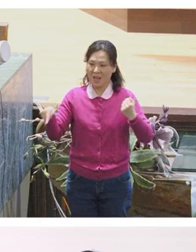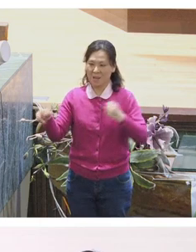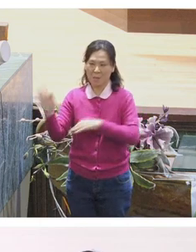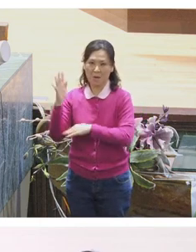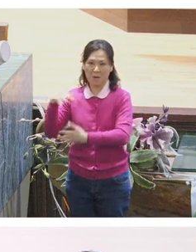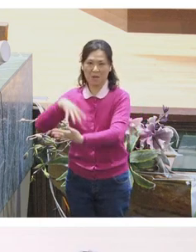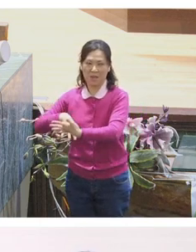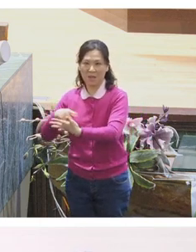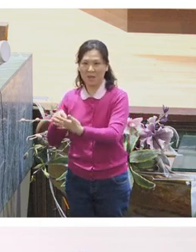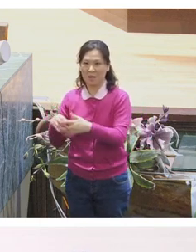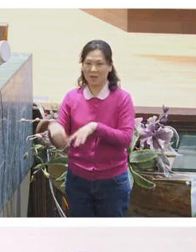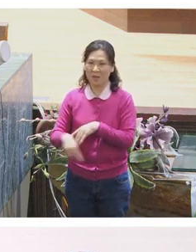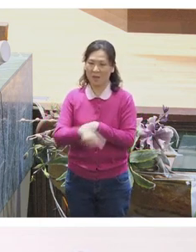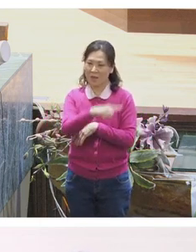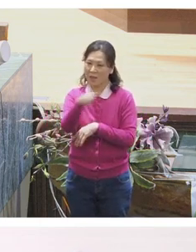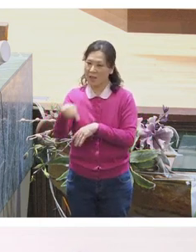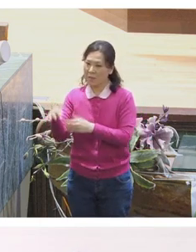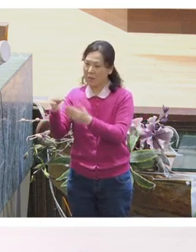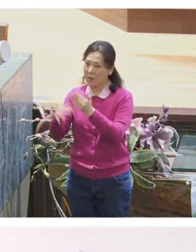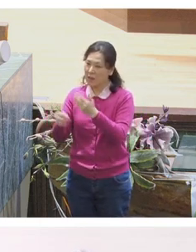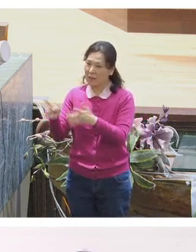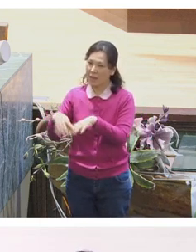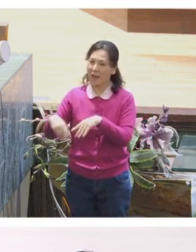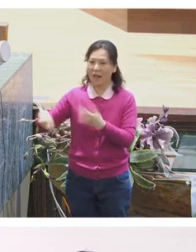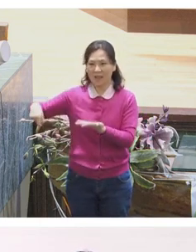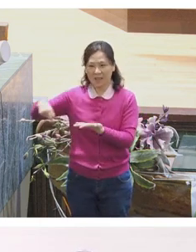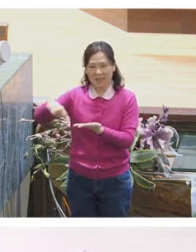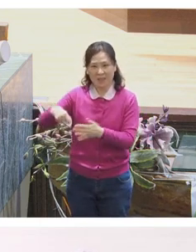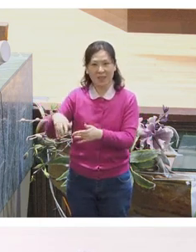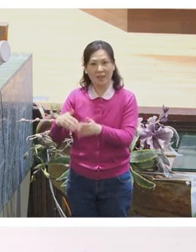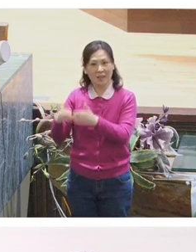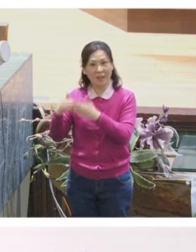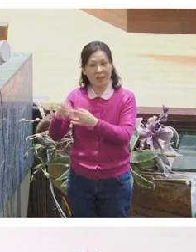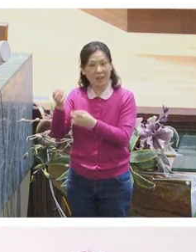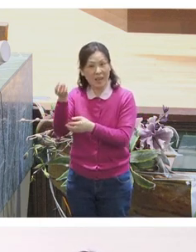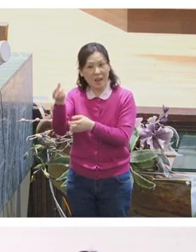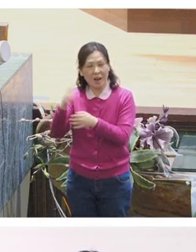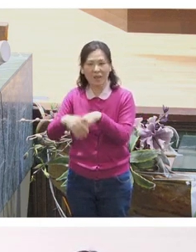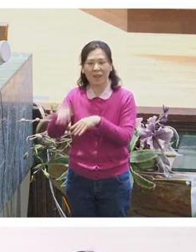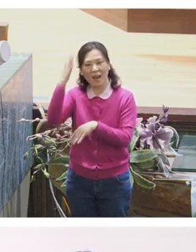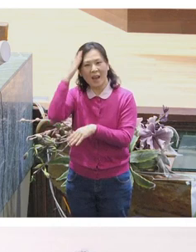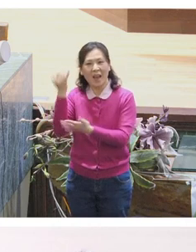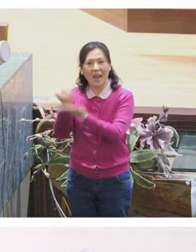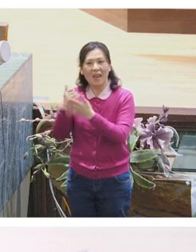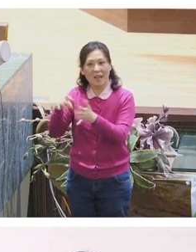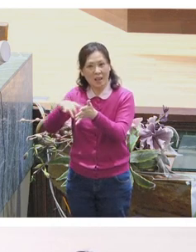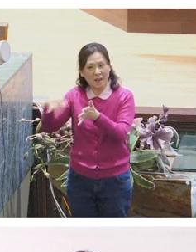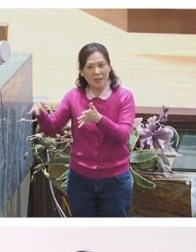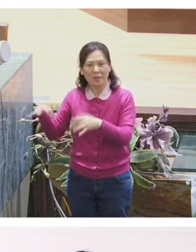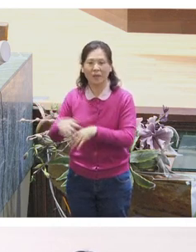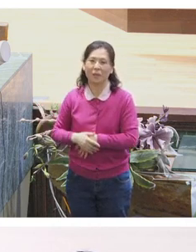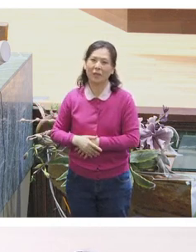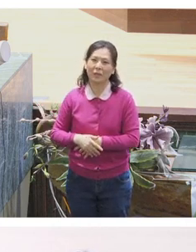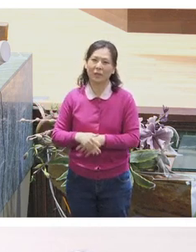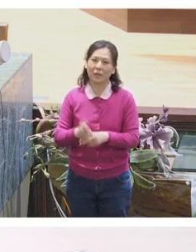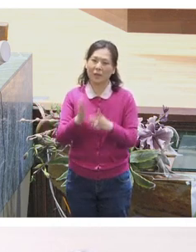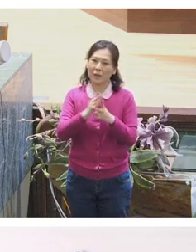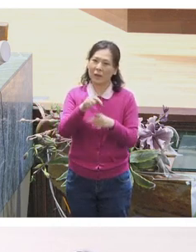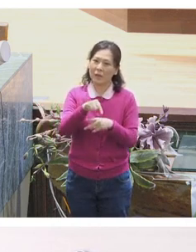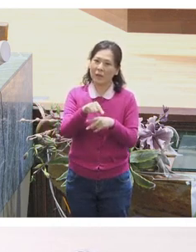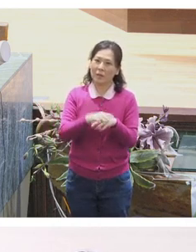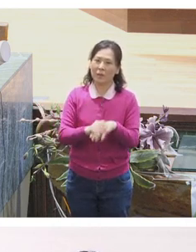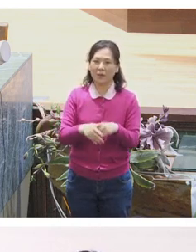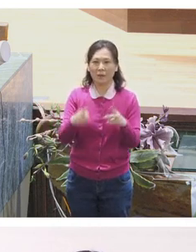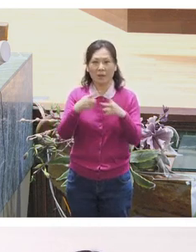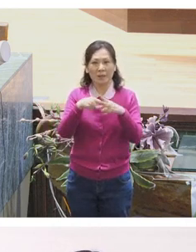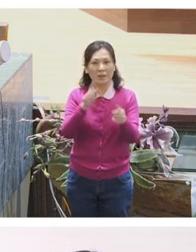家看到我们现在已经制度化写成要点的这个总统北黑客松，不管是我们这边的就是 是资料申请小帮